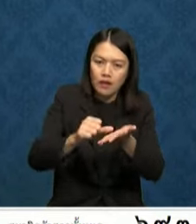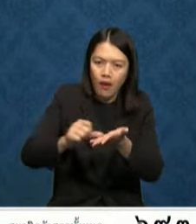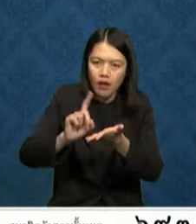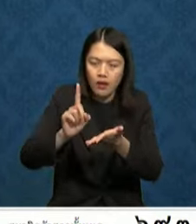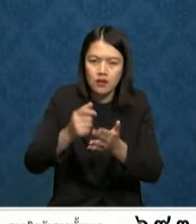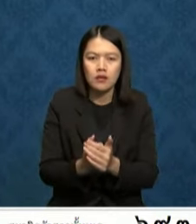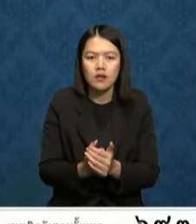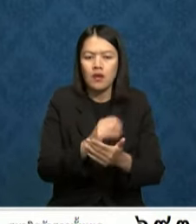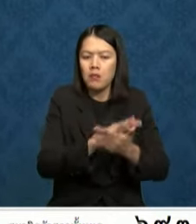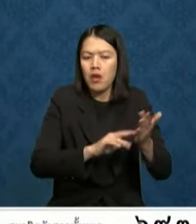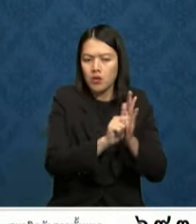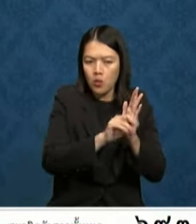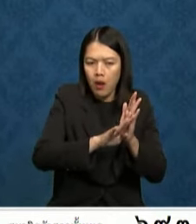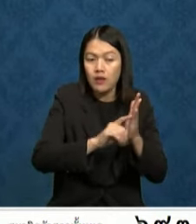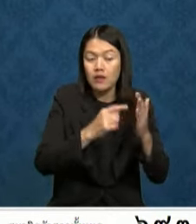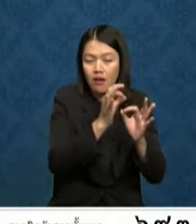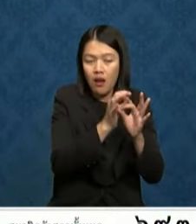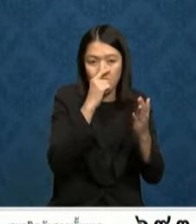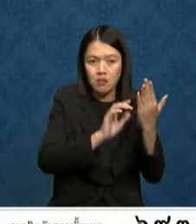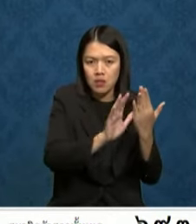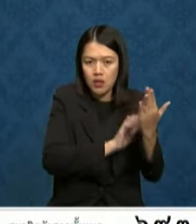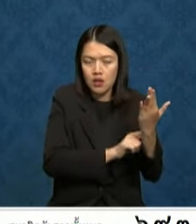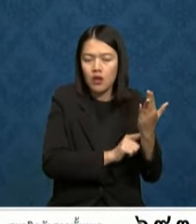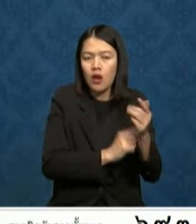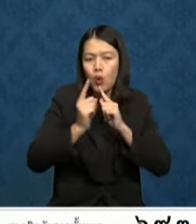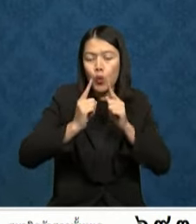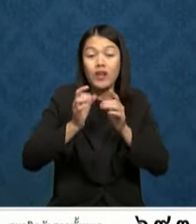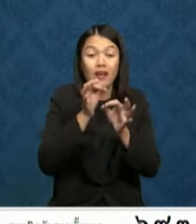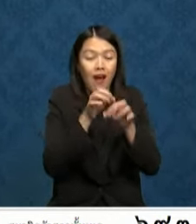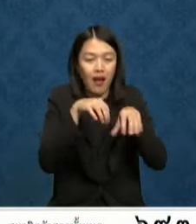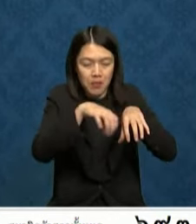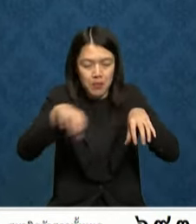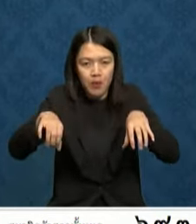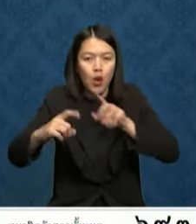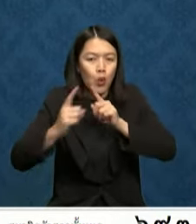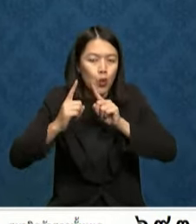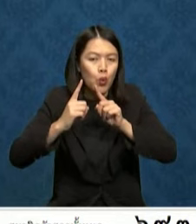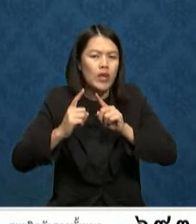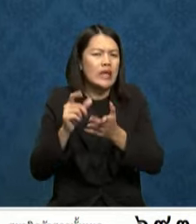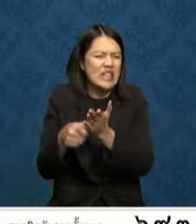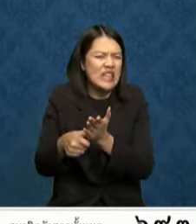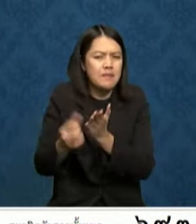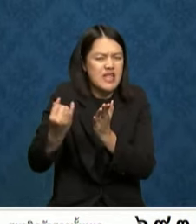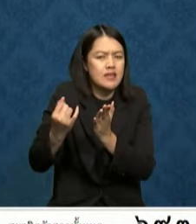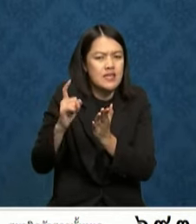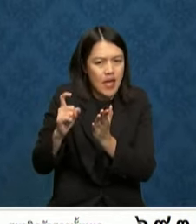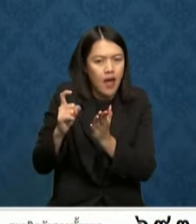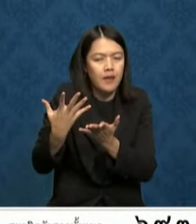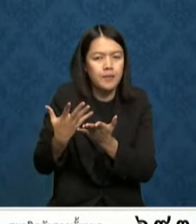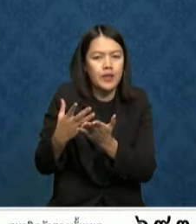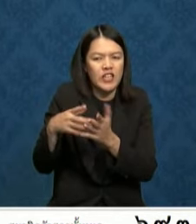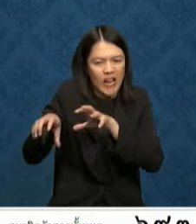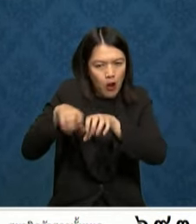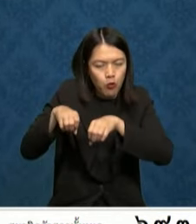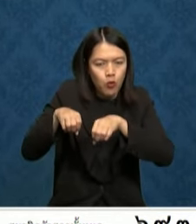ประกอบกับนโยบายของธนาคารประเทศไทยและคุยกับภาคแบงก์นะครับเพื่อจะดิงเอาืเสียมาไว้ข้างนอกด้วยการใส่